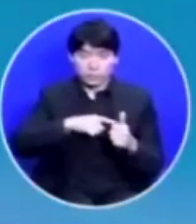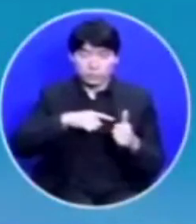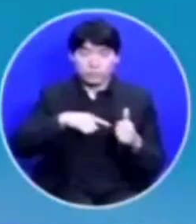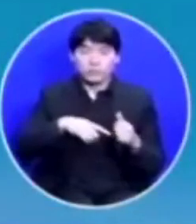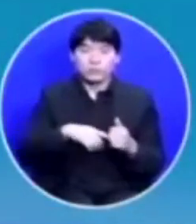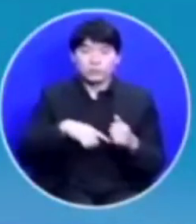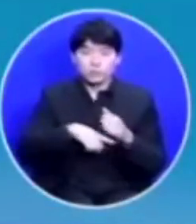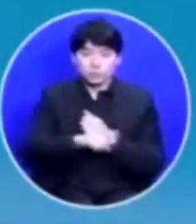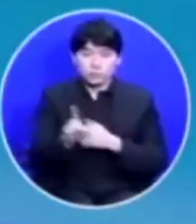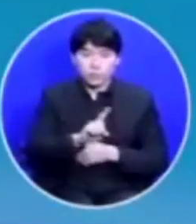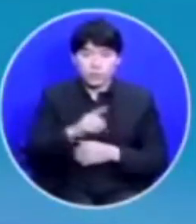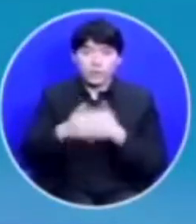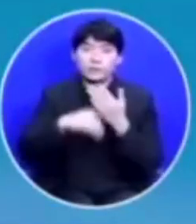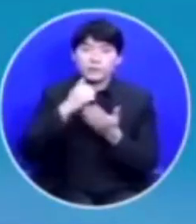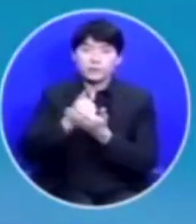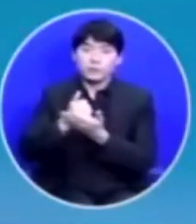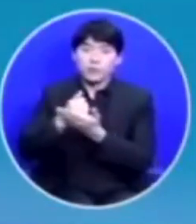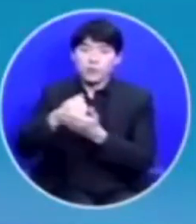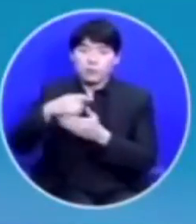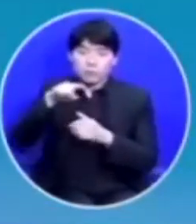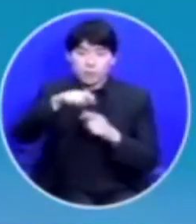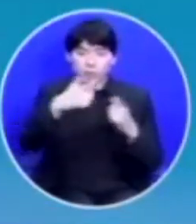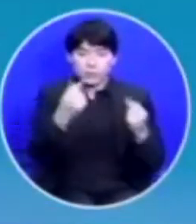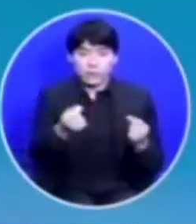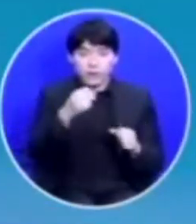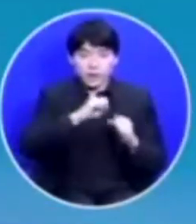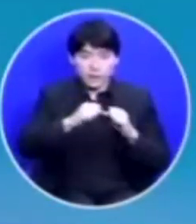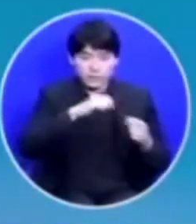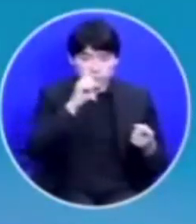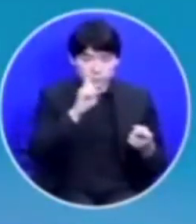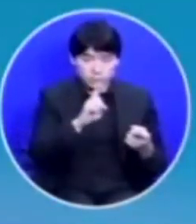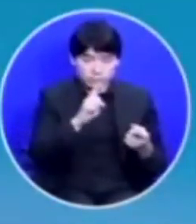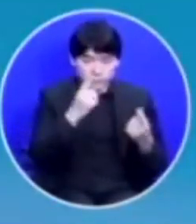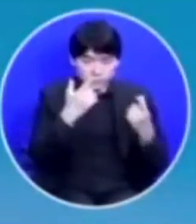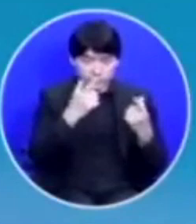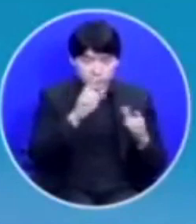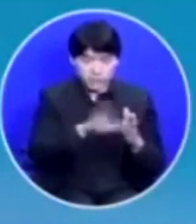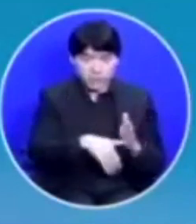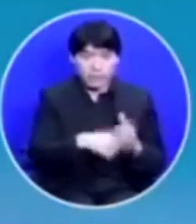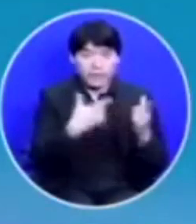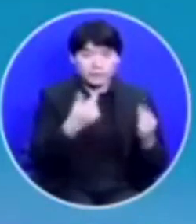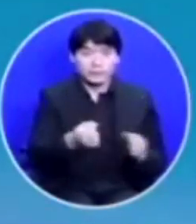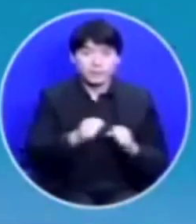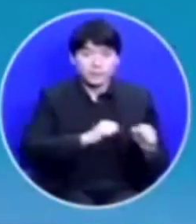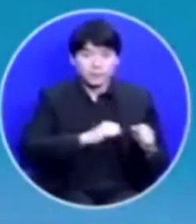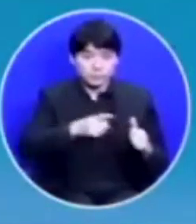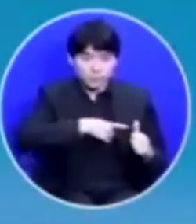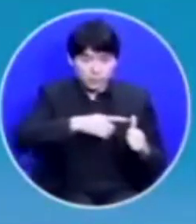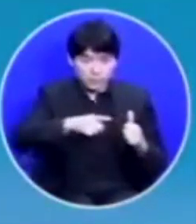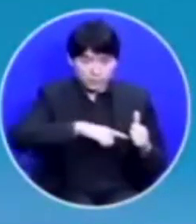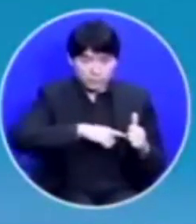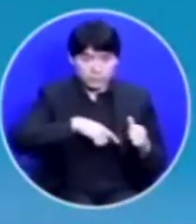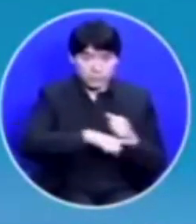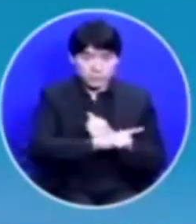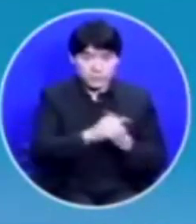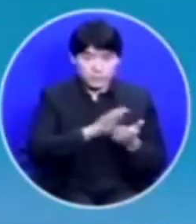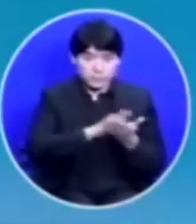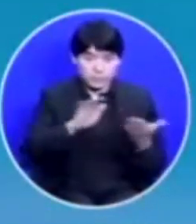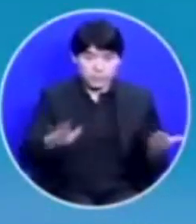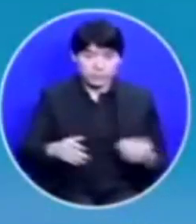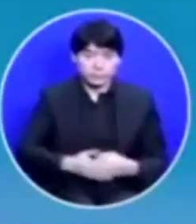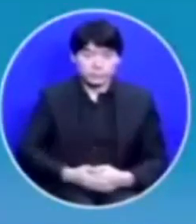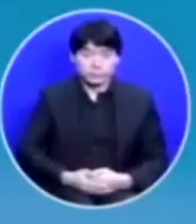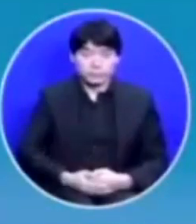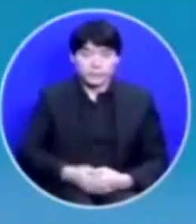때 부모가 그리 하라는 겁니다 하나님이 매를 대는 것이 가면 부모가 매를 돼야죠 아